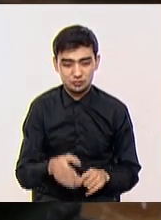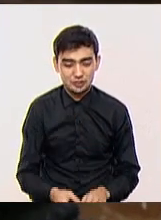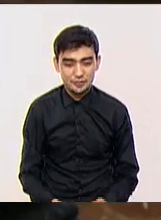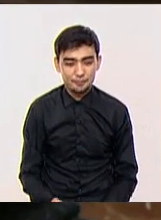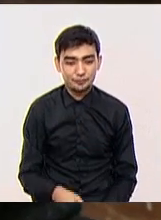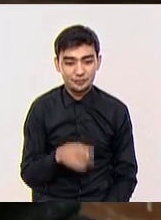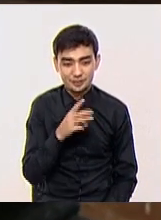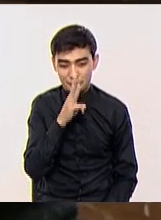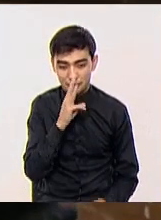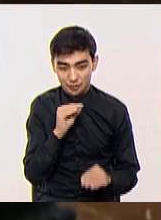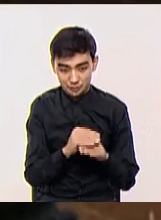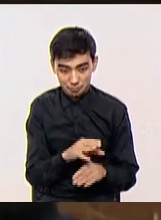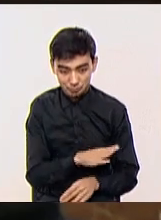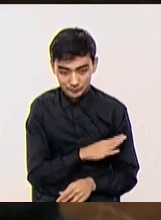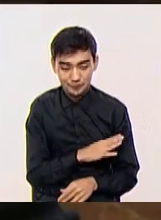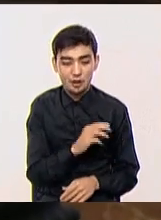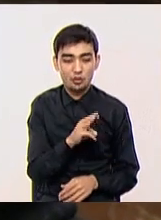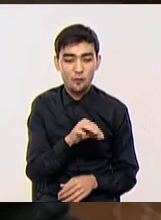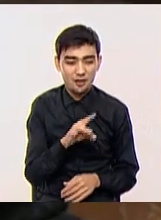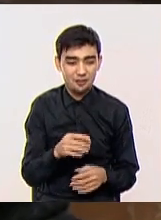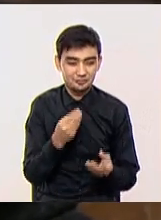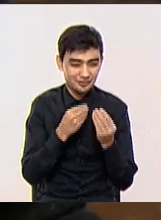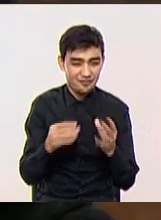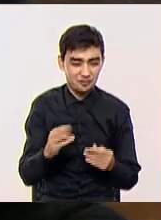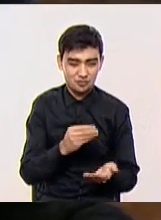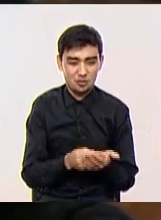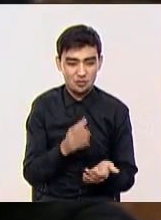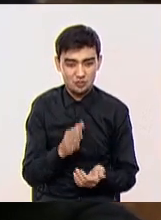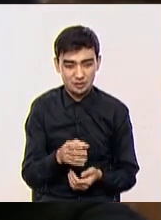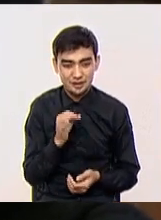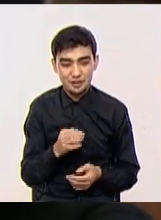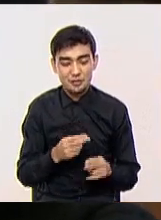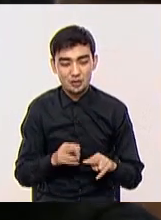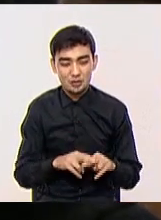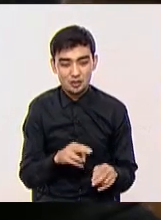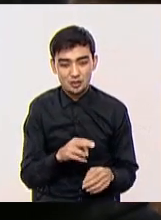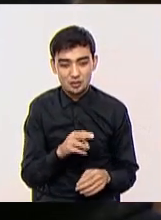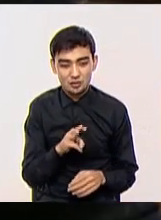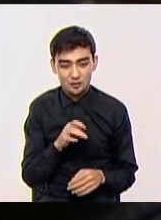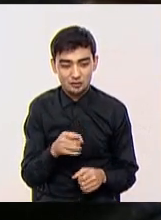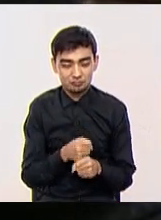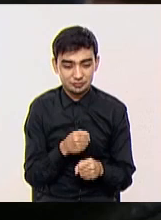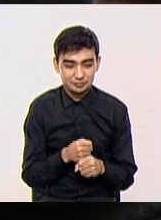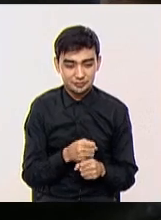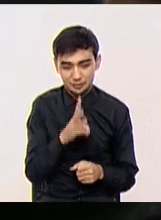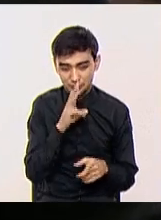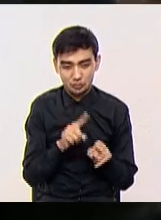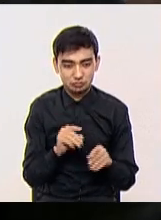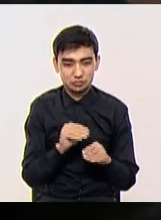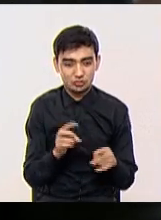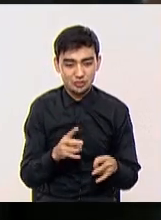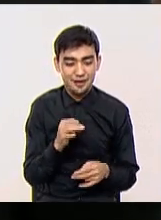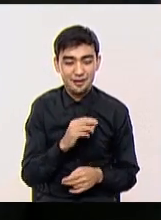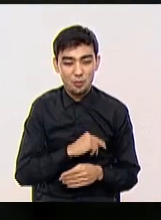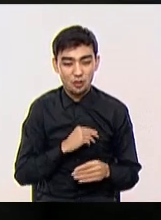тауардың да бағасы көтерілді. Тауардың бағасы көтерілгенде жалақыны көтеруге жұмыс жасалады. Бірақ негізгі жалақыны